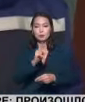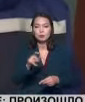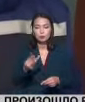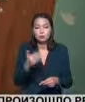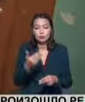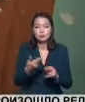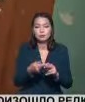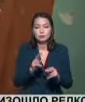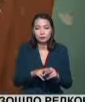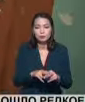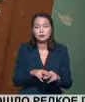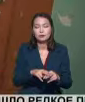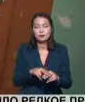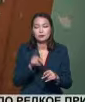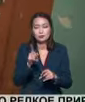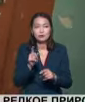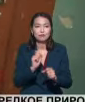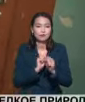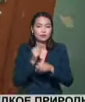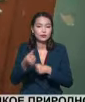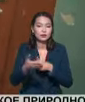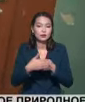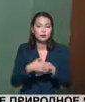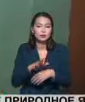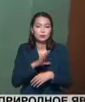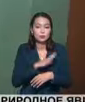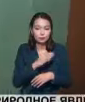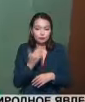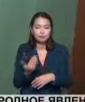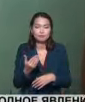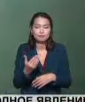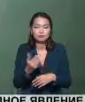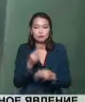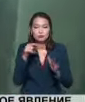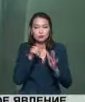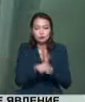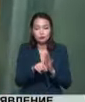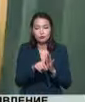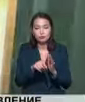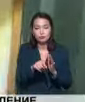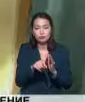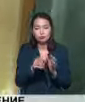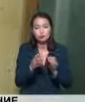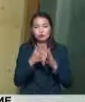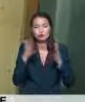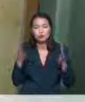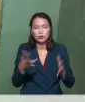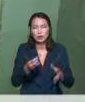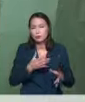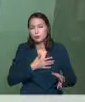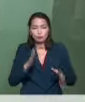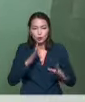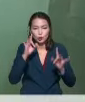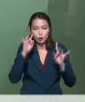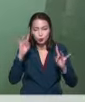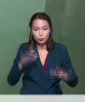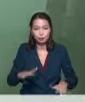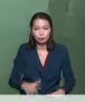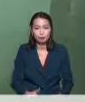попасть в квартиру не удалось, он захламлен. Пришлось вскрывать дверь, и внутри всех ждал еще более неприятный сюрприз.